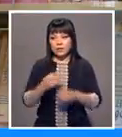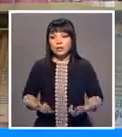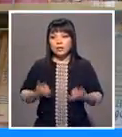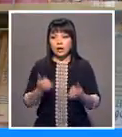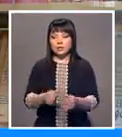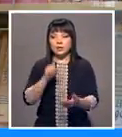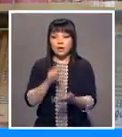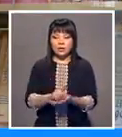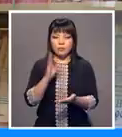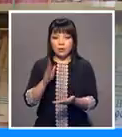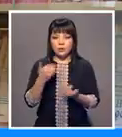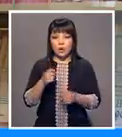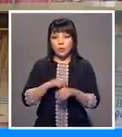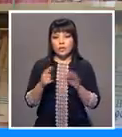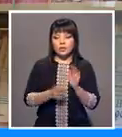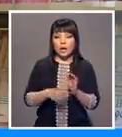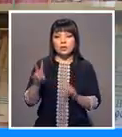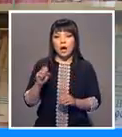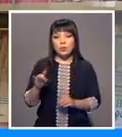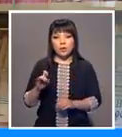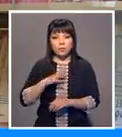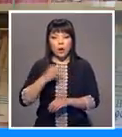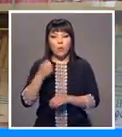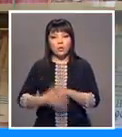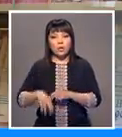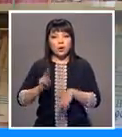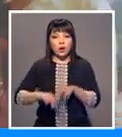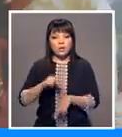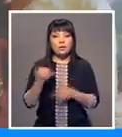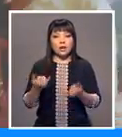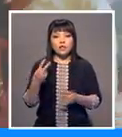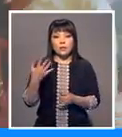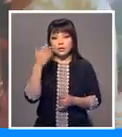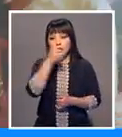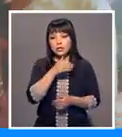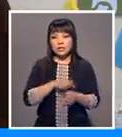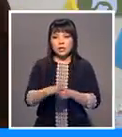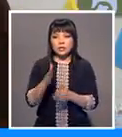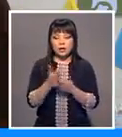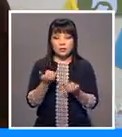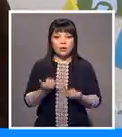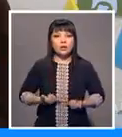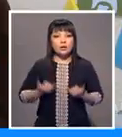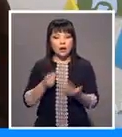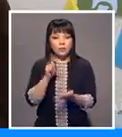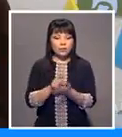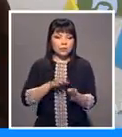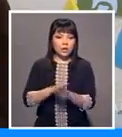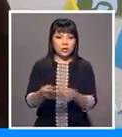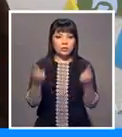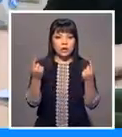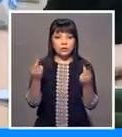Ал 17 наурызда орталықтың құрылғанына 25 жыл болады. Ол да біз үшін атаулы күн. Жұмыстардың бағытын